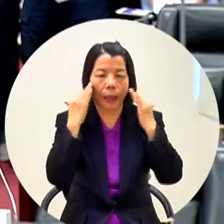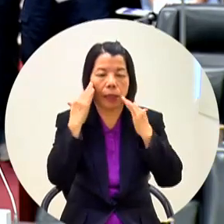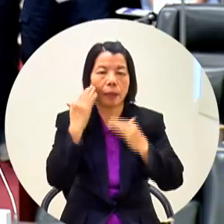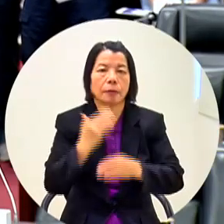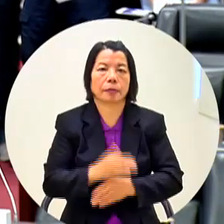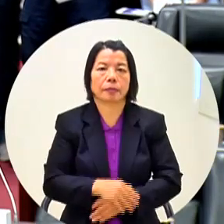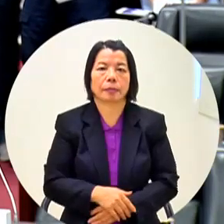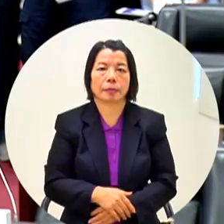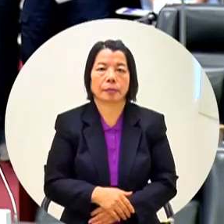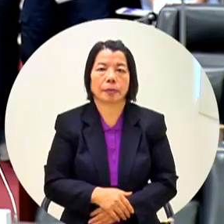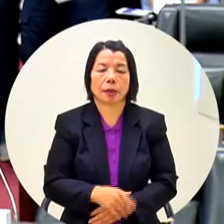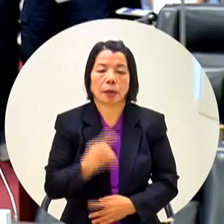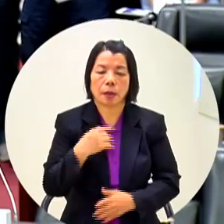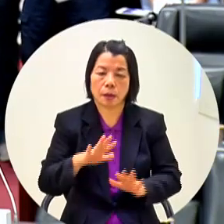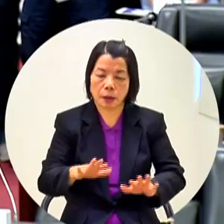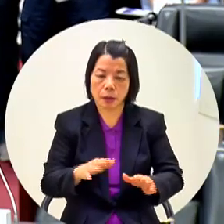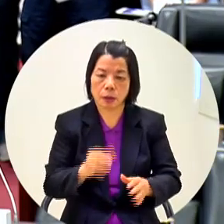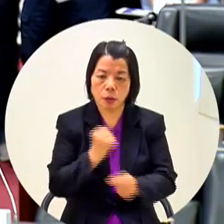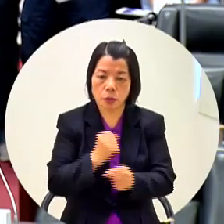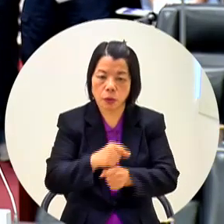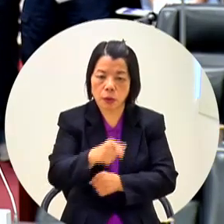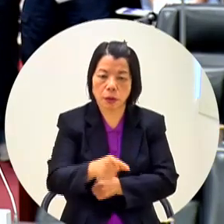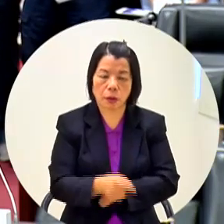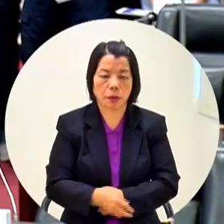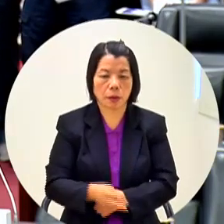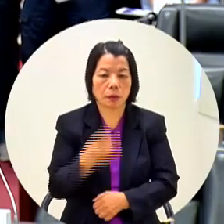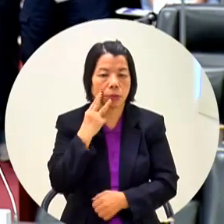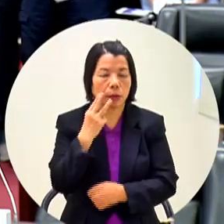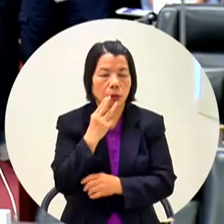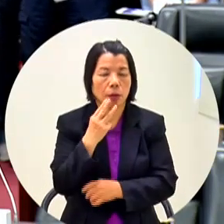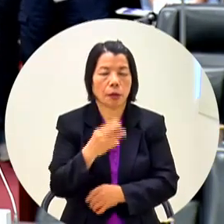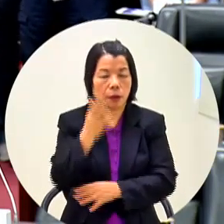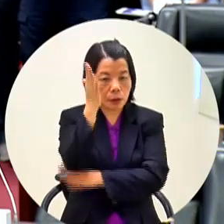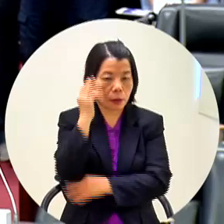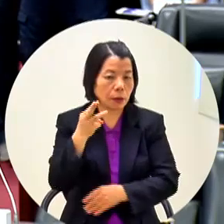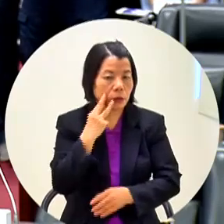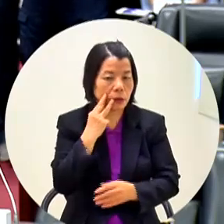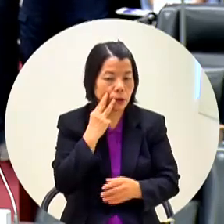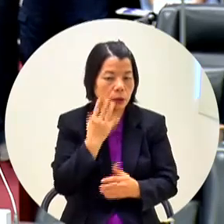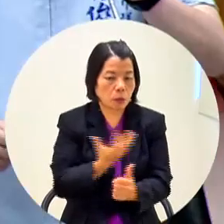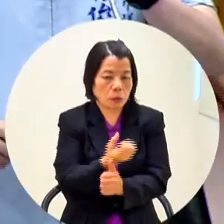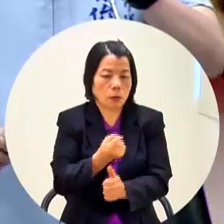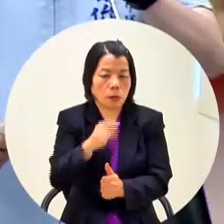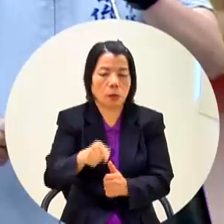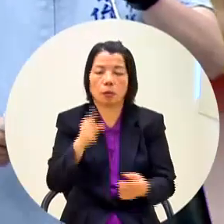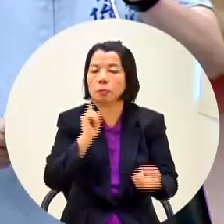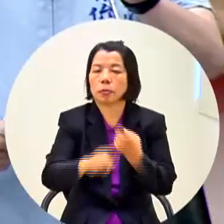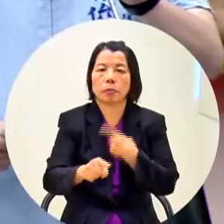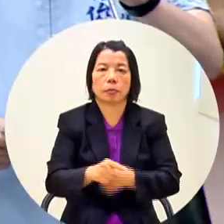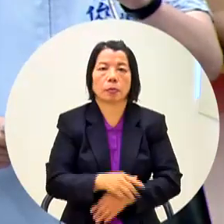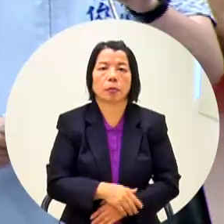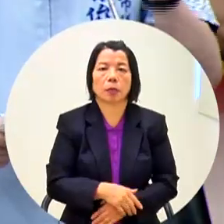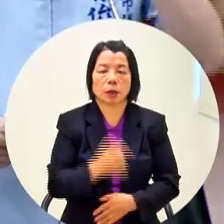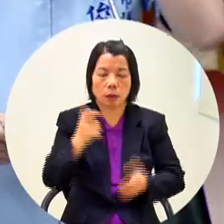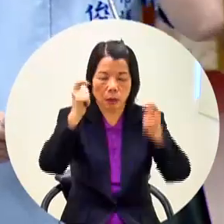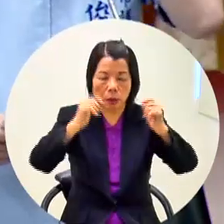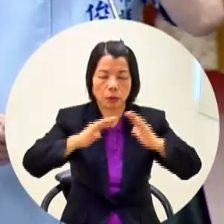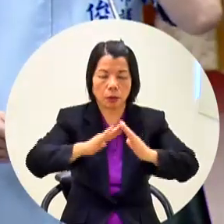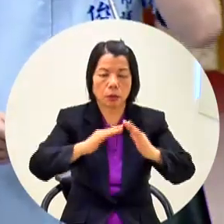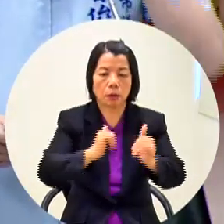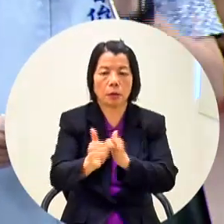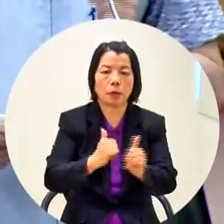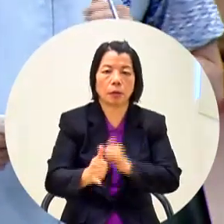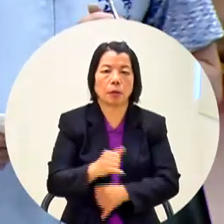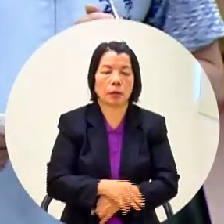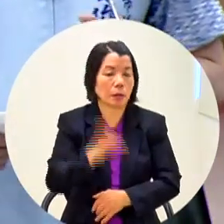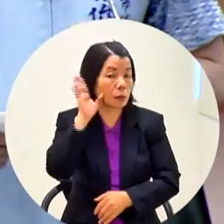我想利用临时会来做这种政治操作哦，我想非常的不妥了哦。我想我们的高雄市民要听的也不是